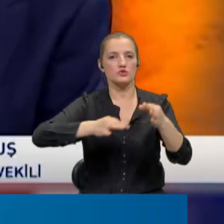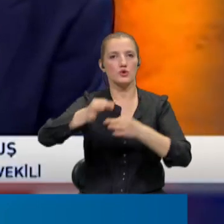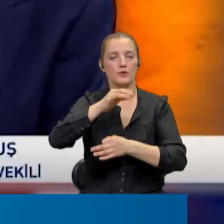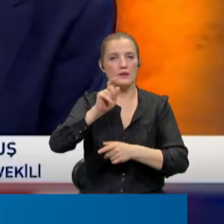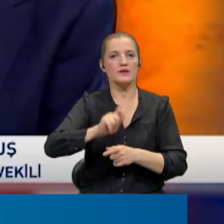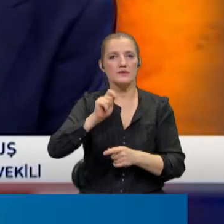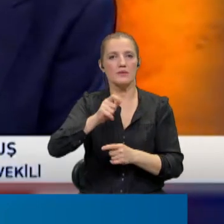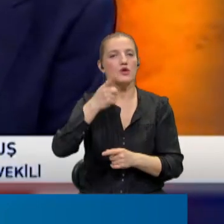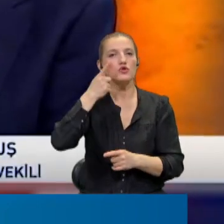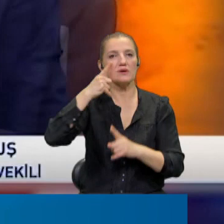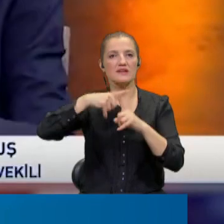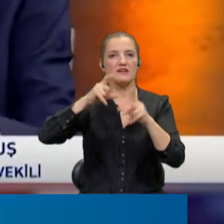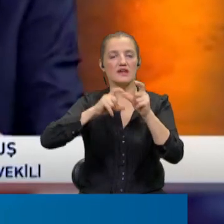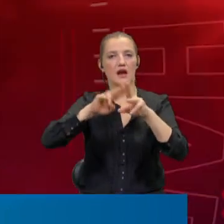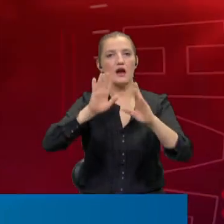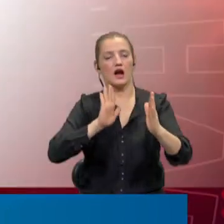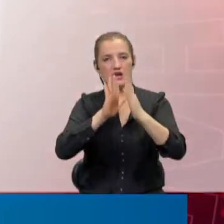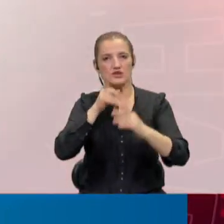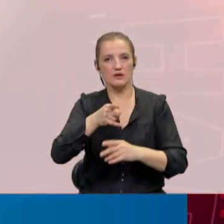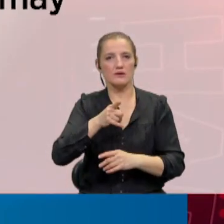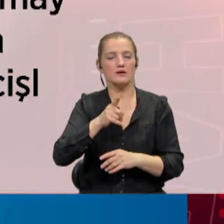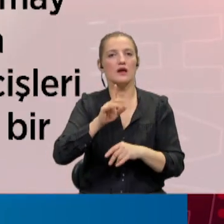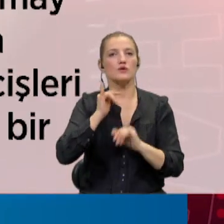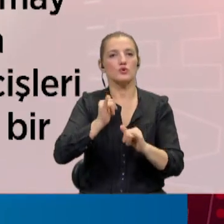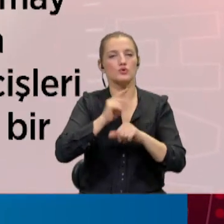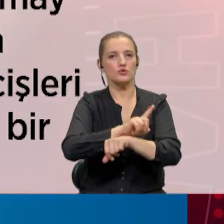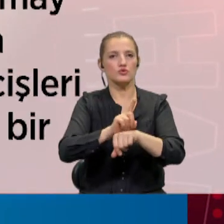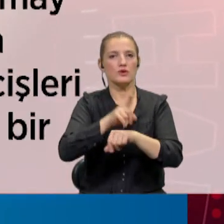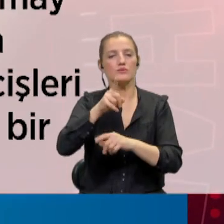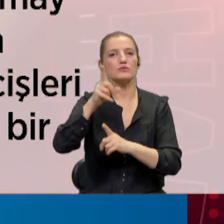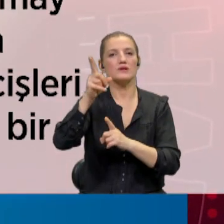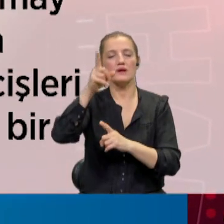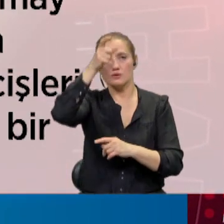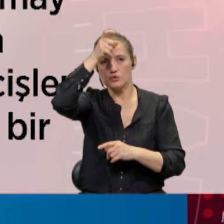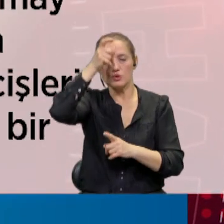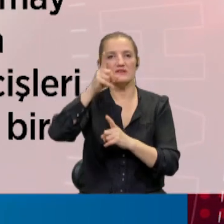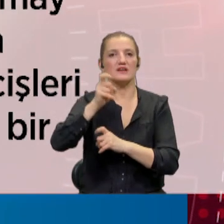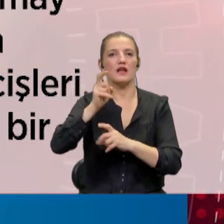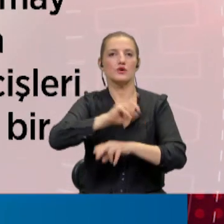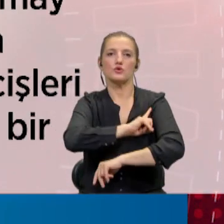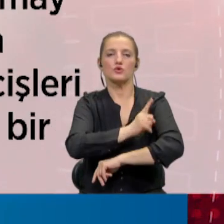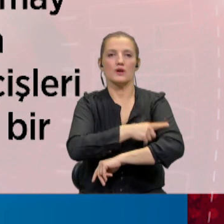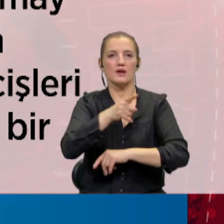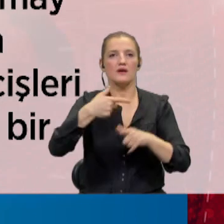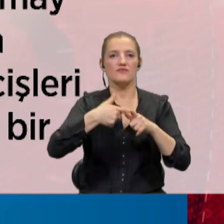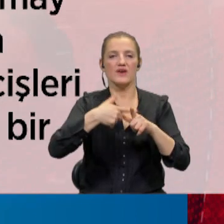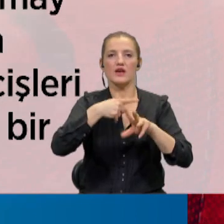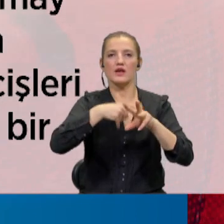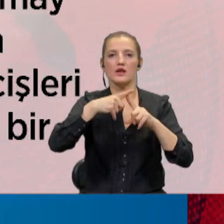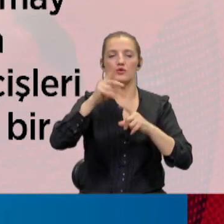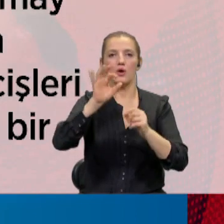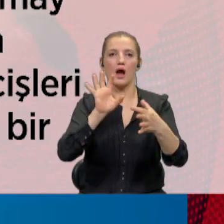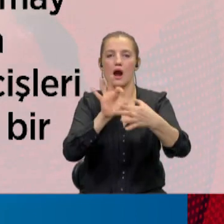TSK ya karşı bir tavrım ortaya koyar Hayır hayır sürece bir yanda Türk Silahlı kuvvetlerinden ihraç edilen fetöcülerle